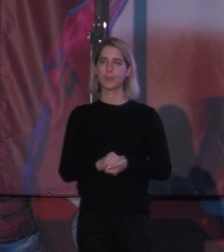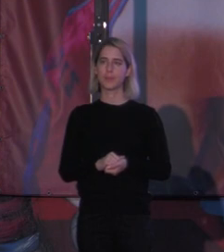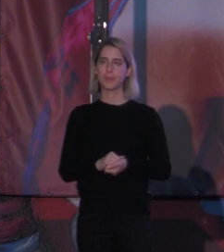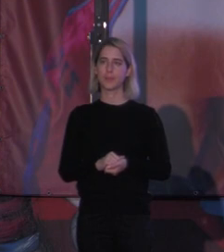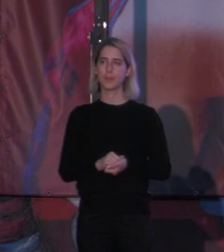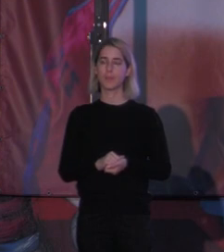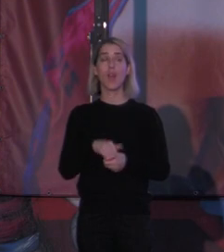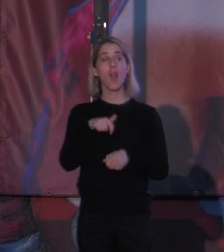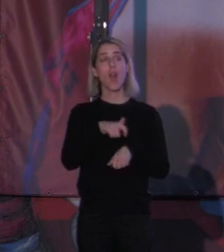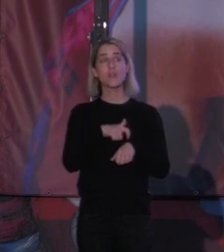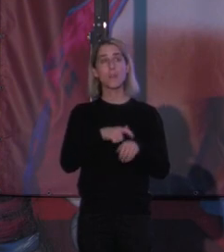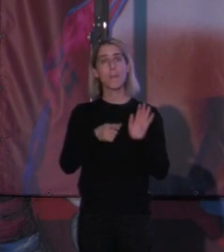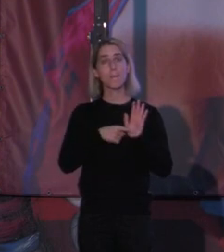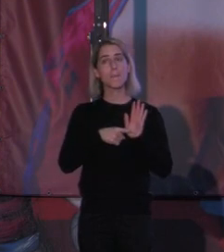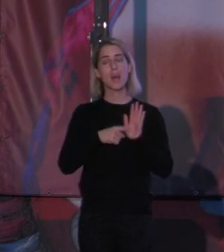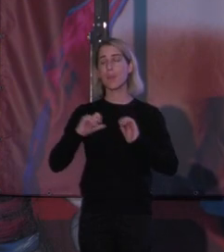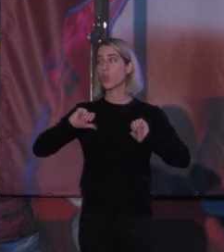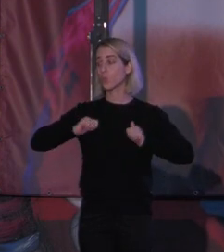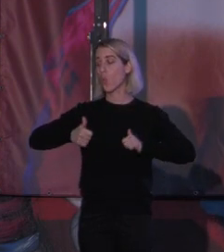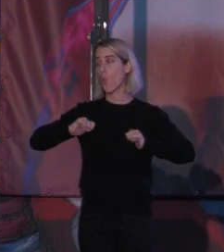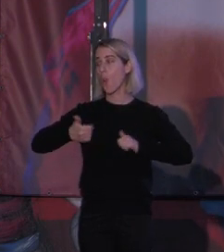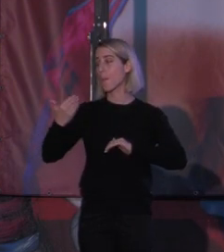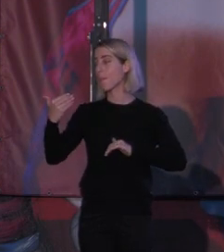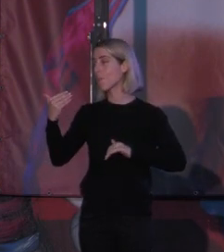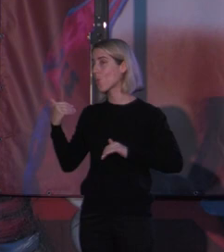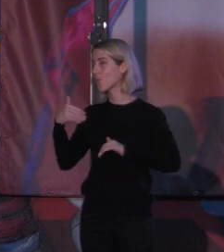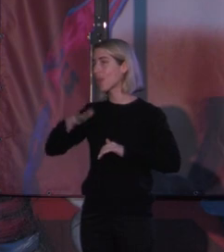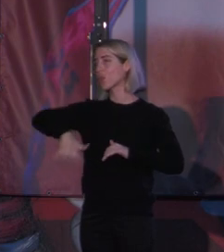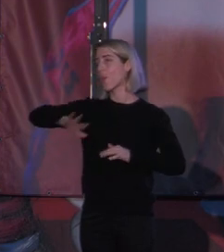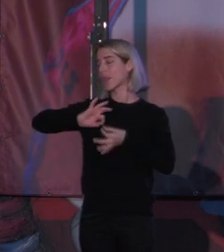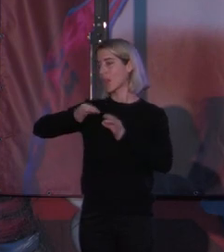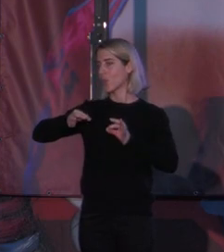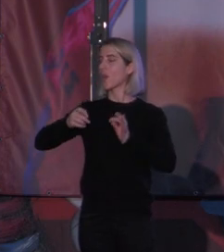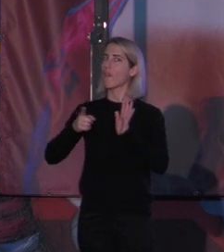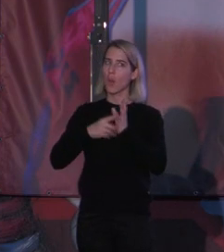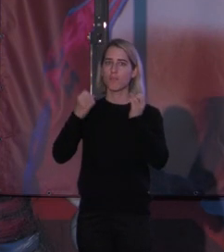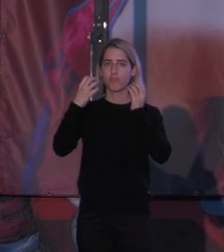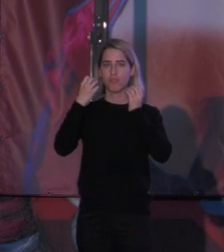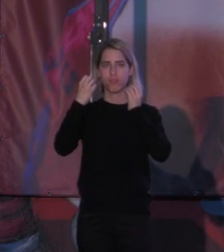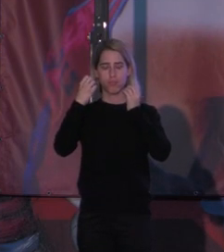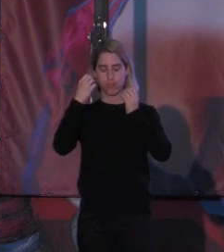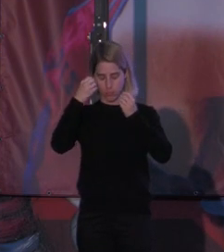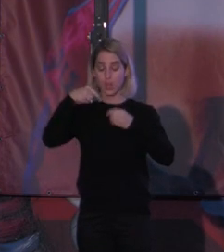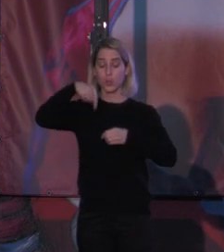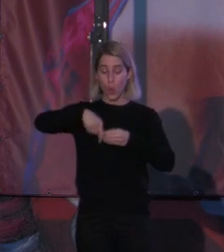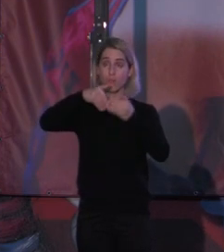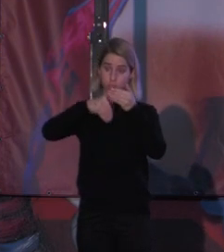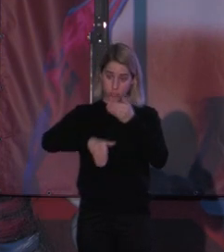Ας διδαχτούμε αυτή την τολμηρή, πρόσφατη τοπική ιστορία μας. Και ας ανοίξουμε ένα νέο